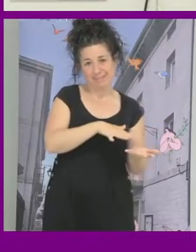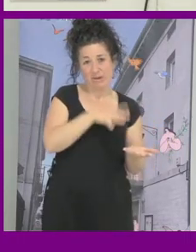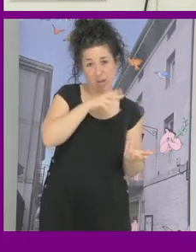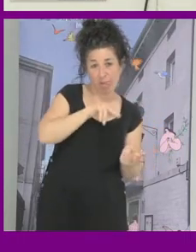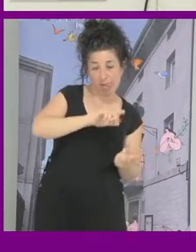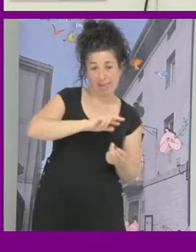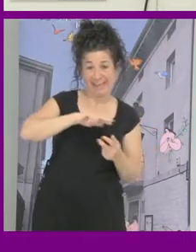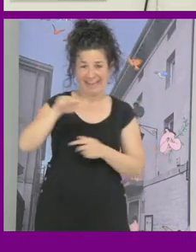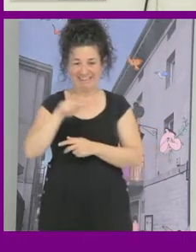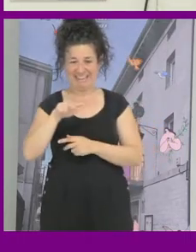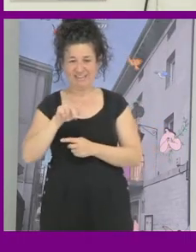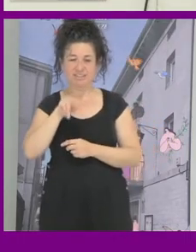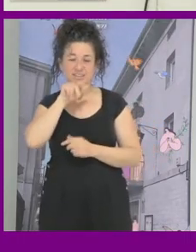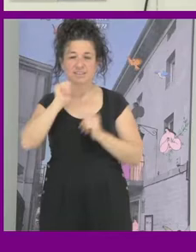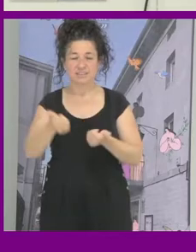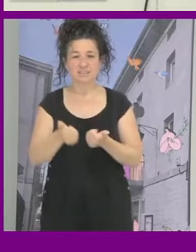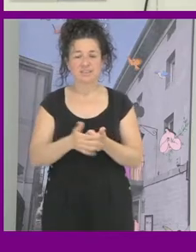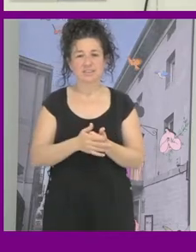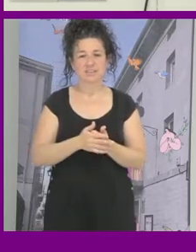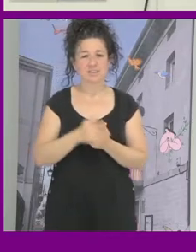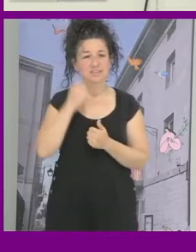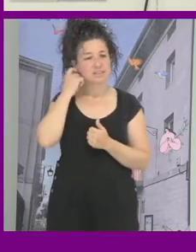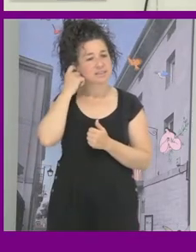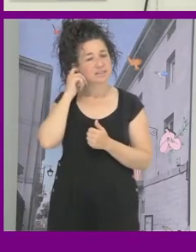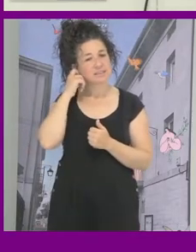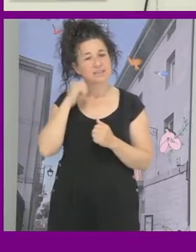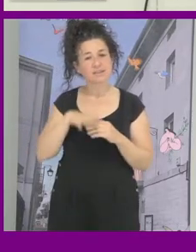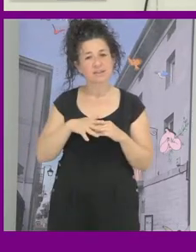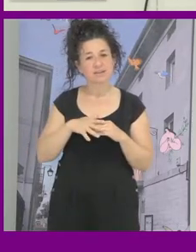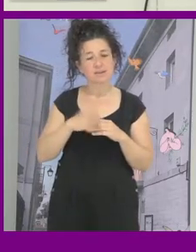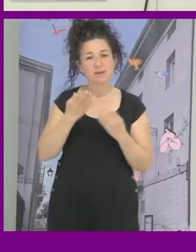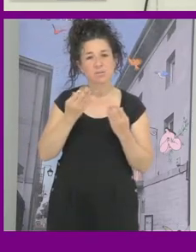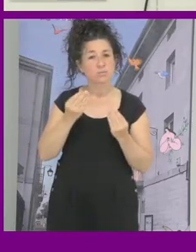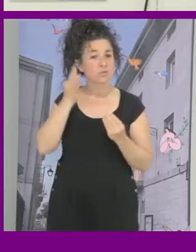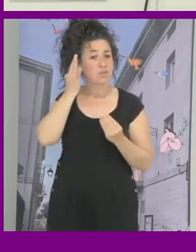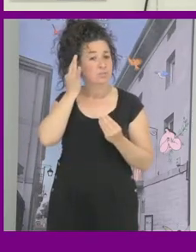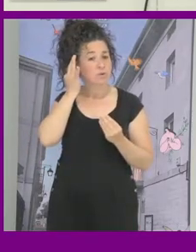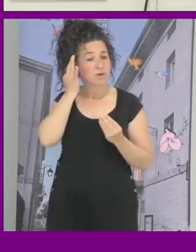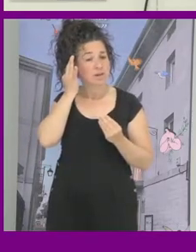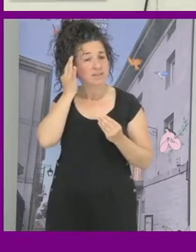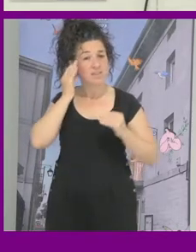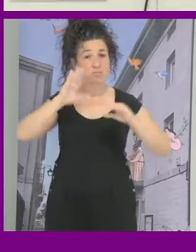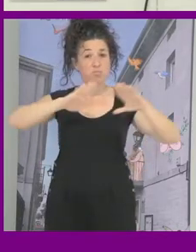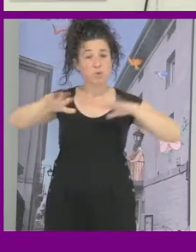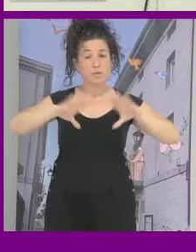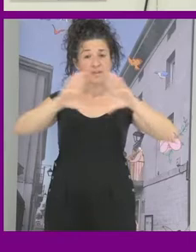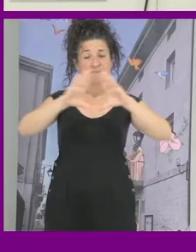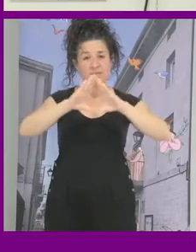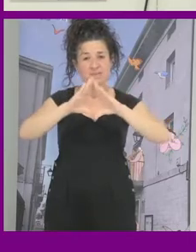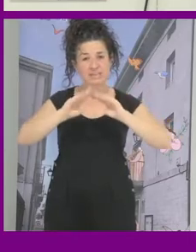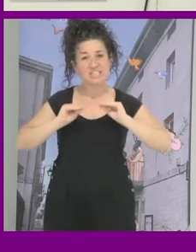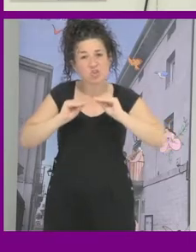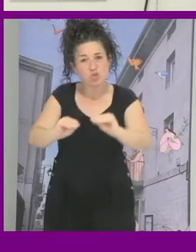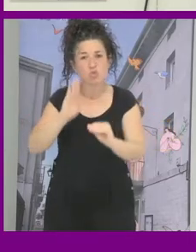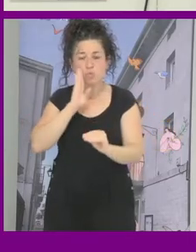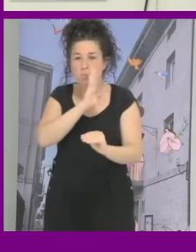que la insistencia en desligar sexualidad de maternidad llevó a muchas mujeres integrantes del movimiento feminista a vivir sus propias maternidades